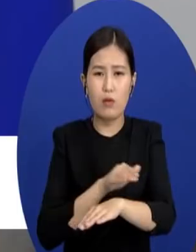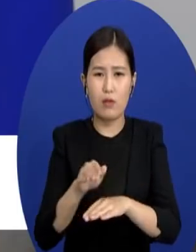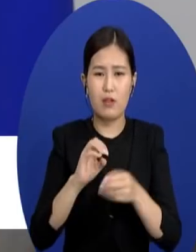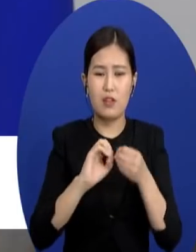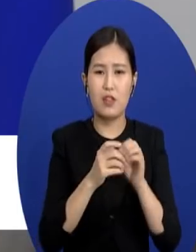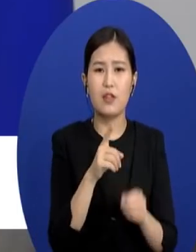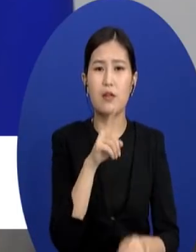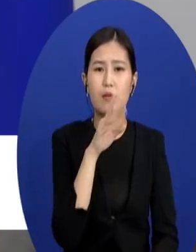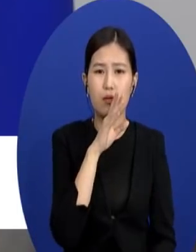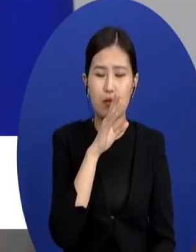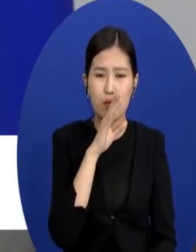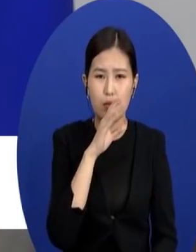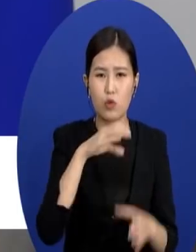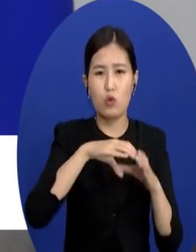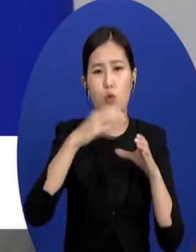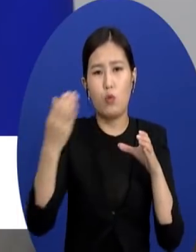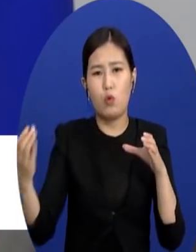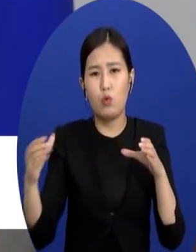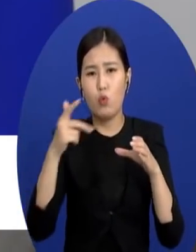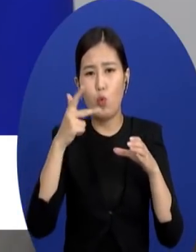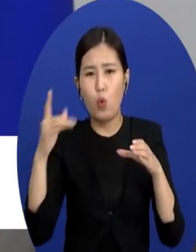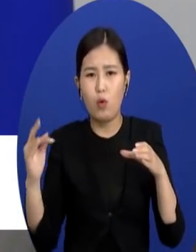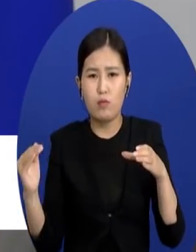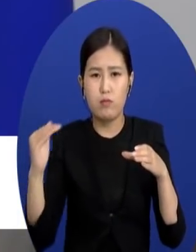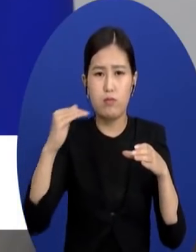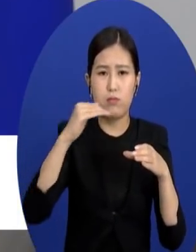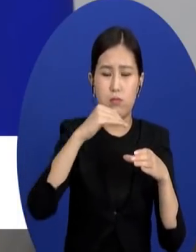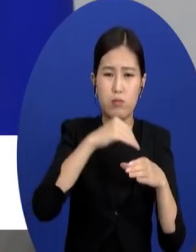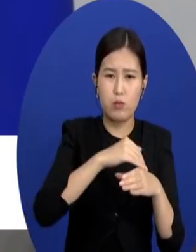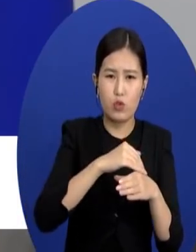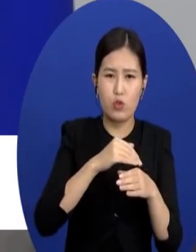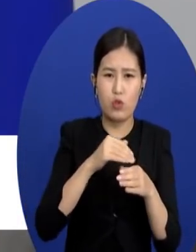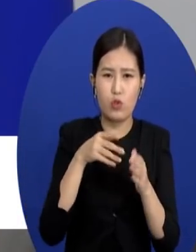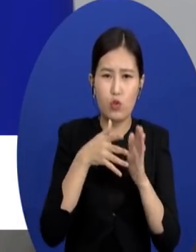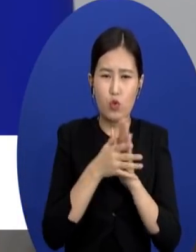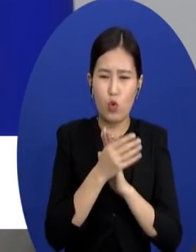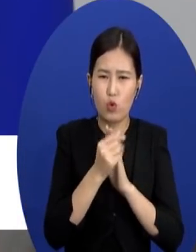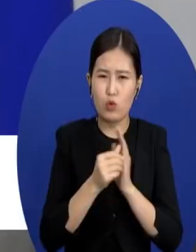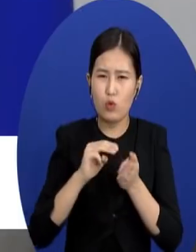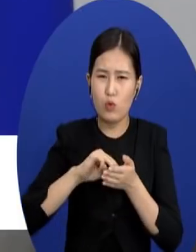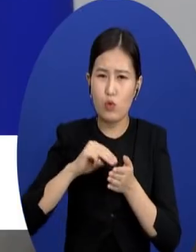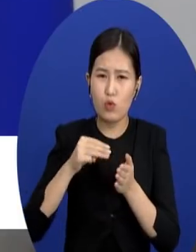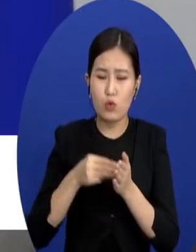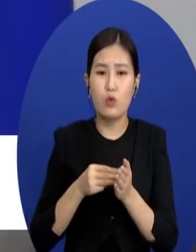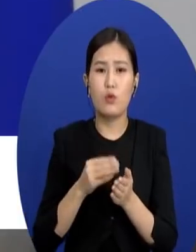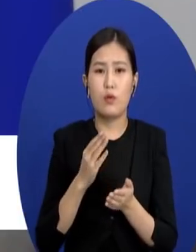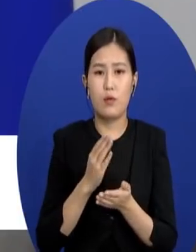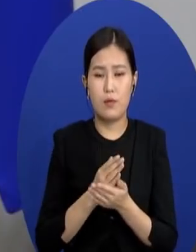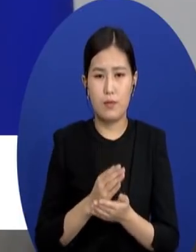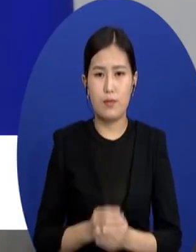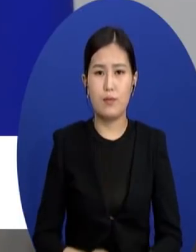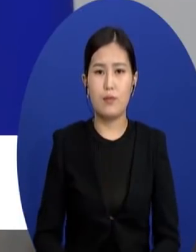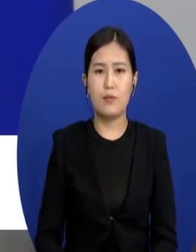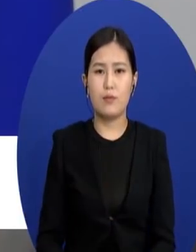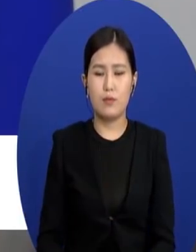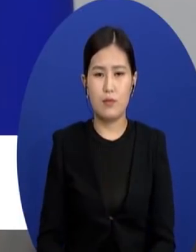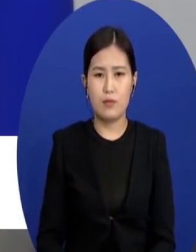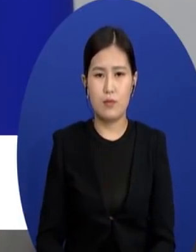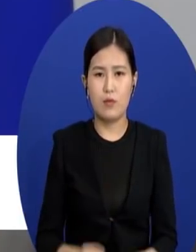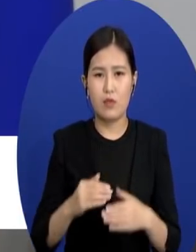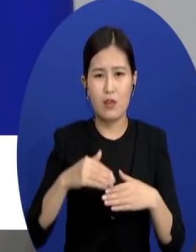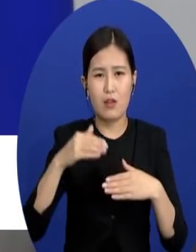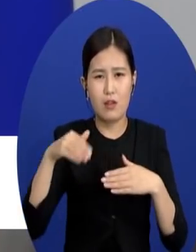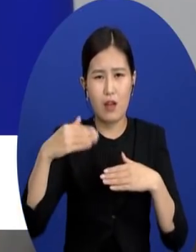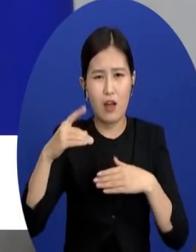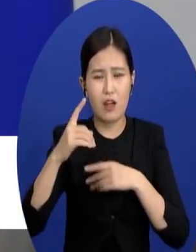нөхөн гарц, гүүрэн гарц гэсэн ийм төслүүдэд байгаа цөөхөн хөрөнгө оруулалтуудаа зарцуулахар ингэж шийдвэрлэлээ. За ирэх жилүүдэд урт